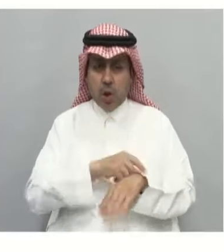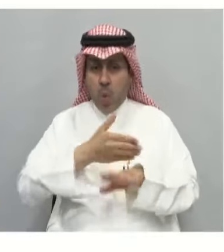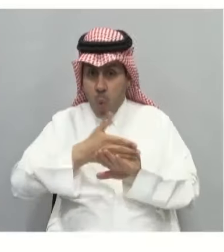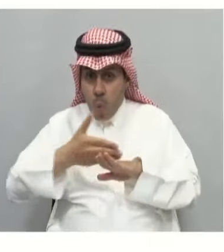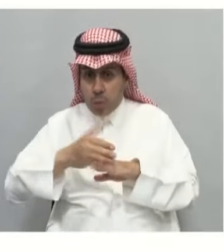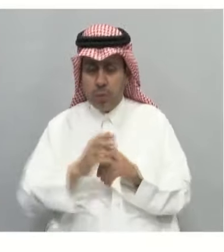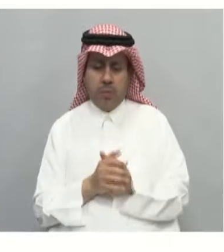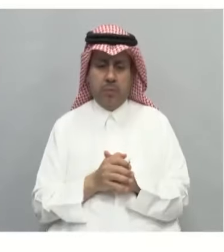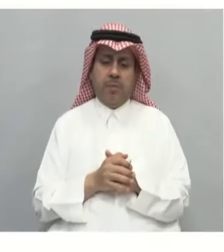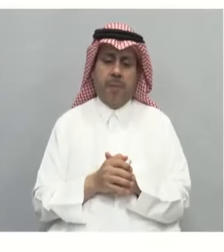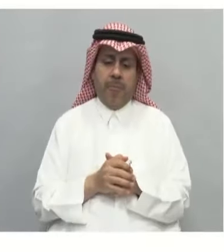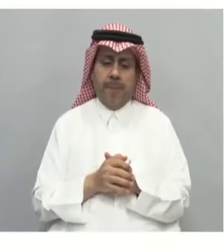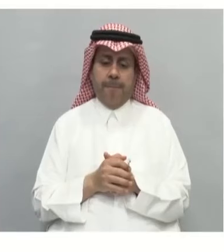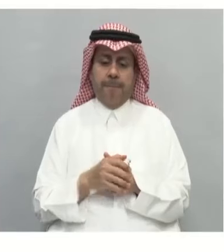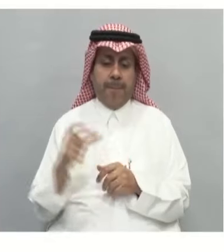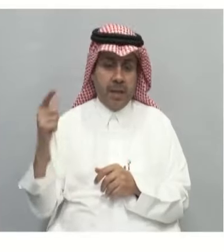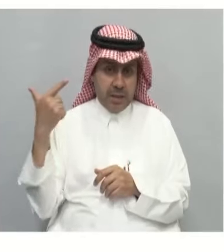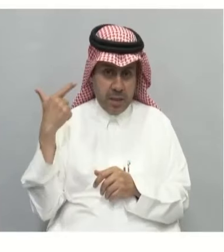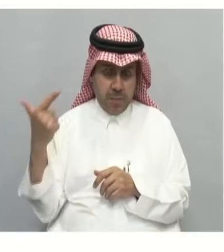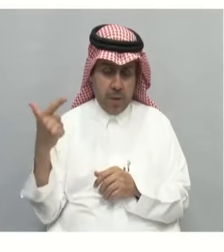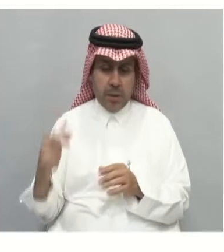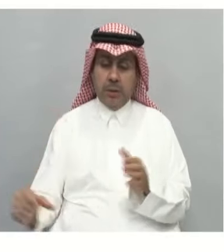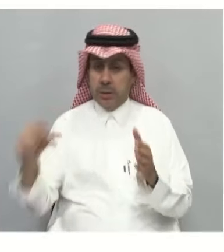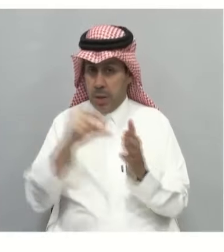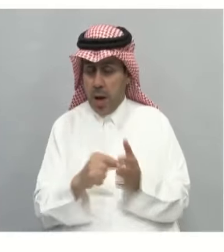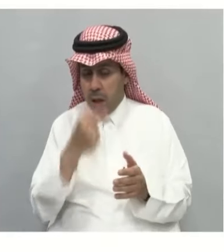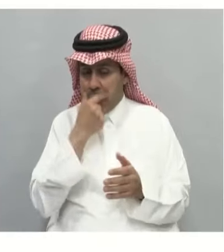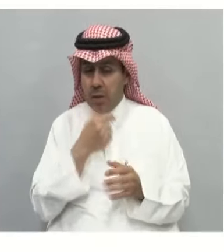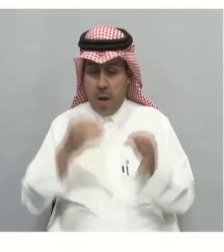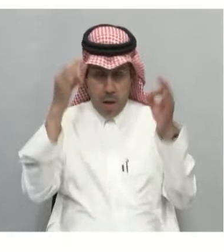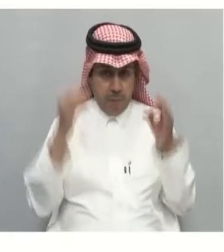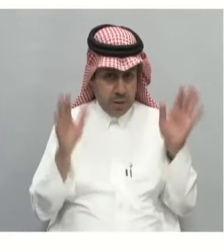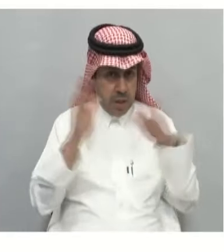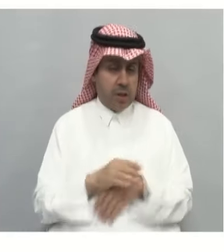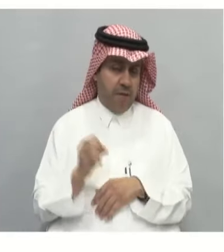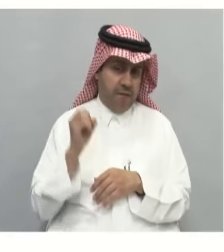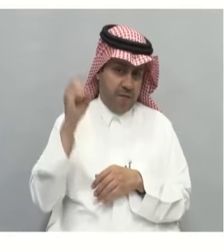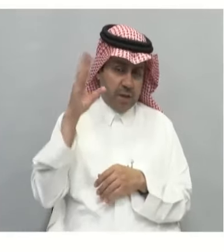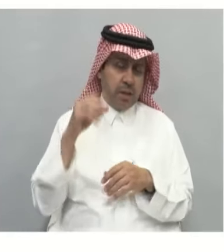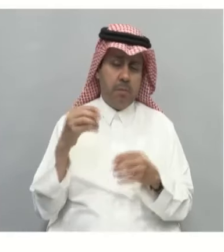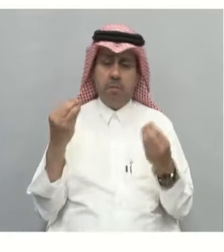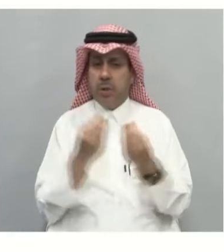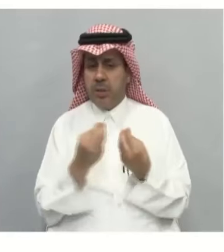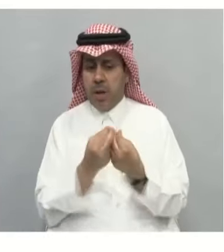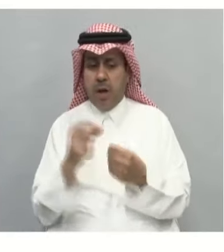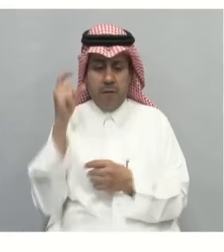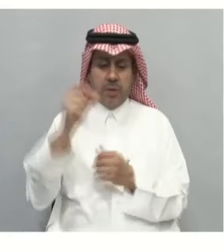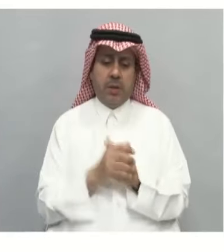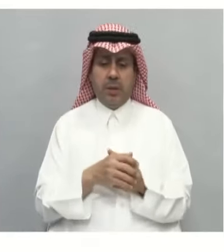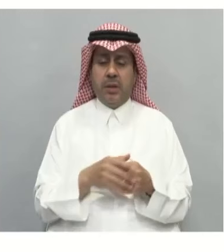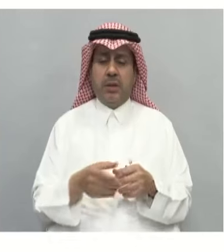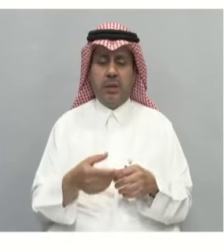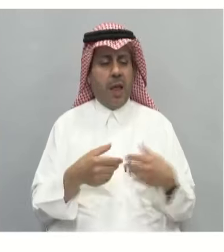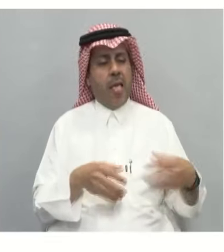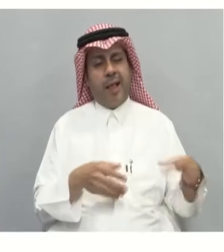كذلكم سابعا دل الحديث على اهميه صلاه الفجر مع الجماعه في المسجد وان التهاون بها خصله ذميمه من